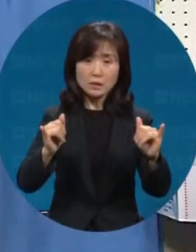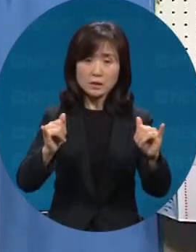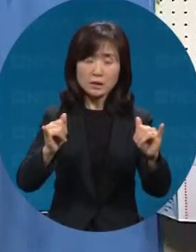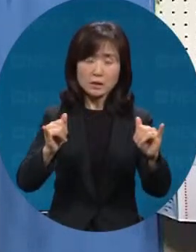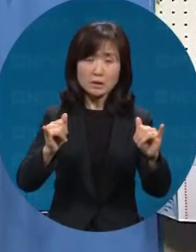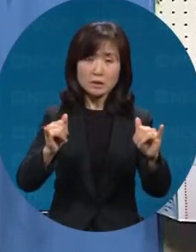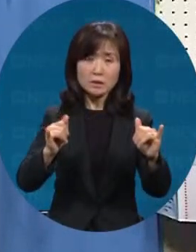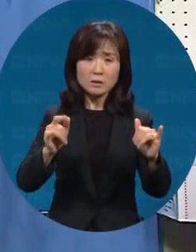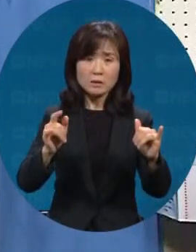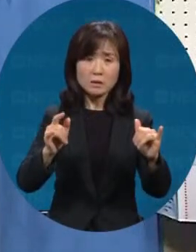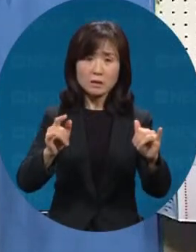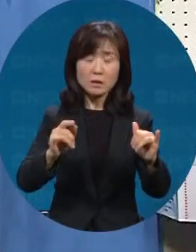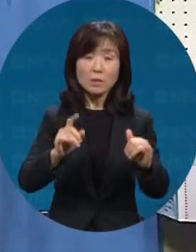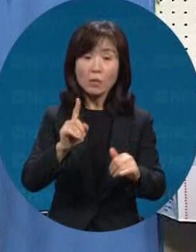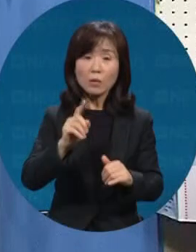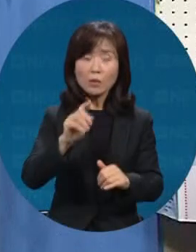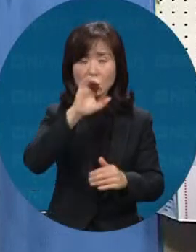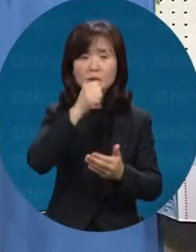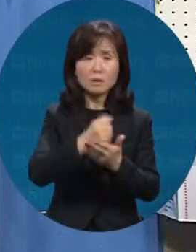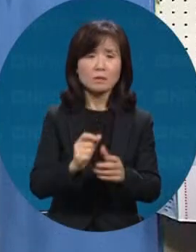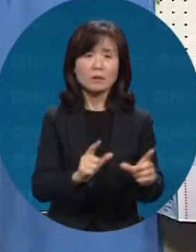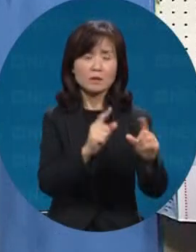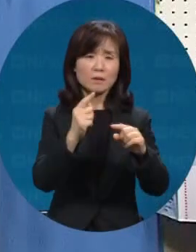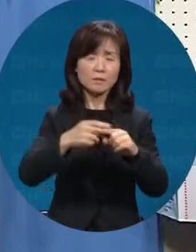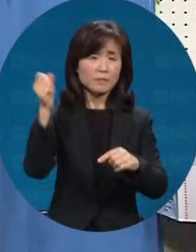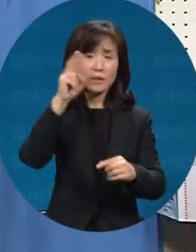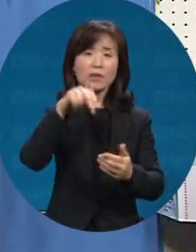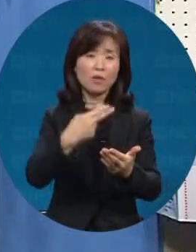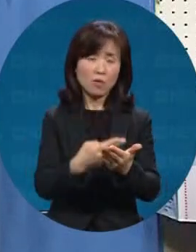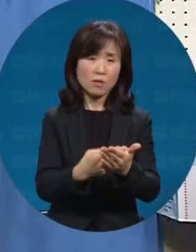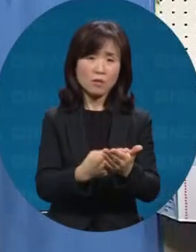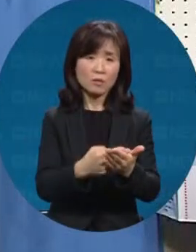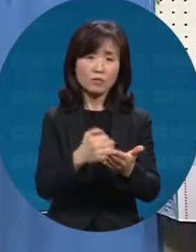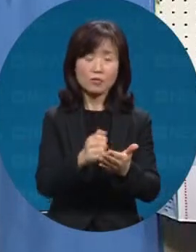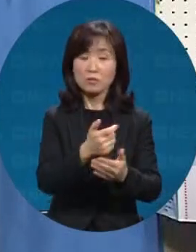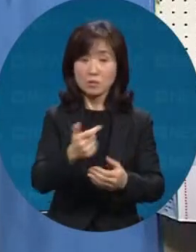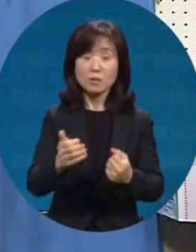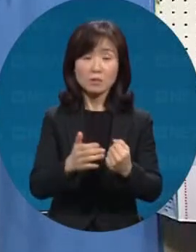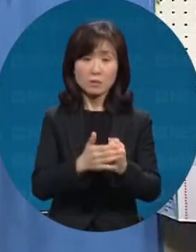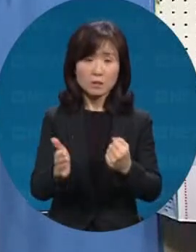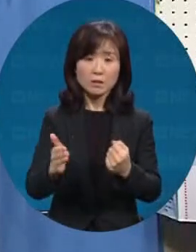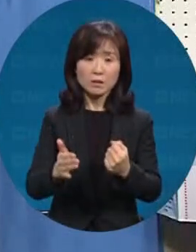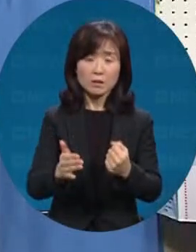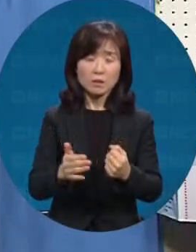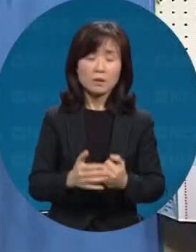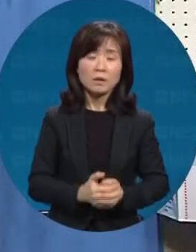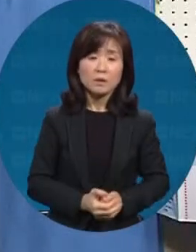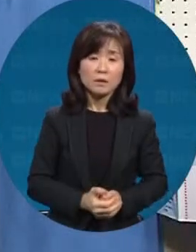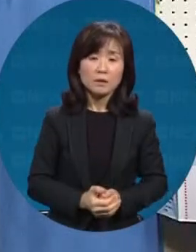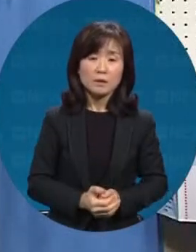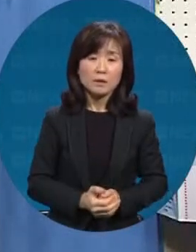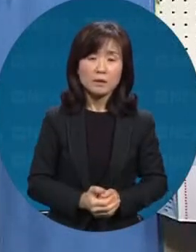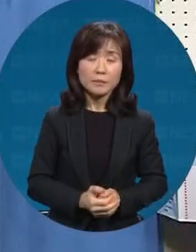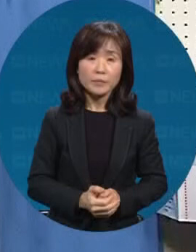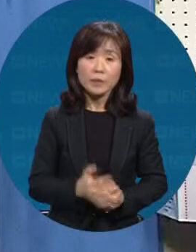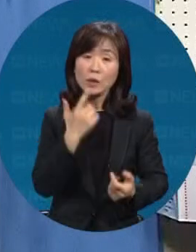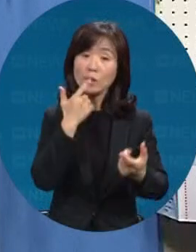생활을 하시다 갑자기 쓰러지는 분들이 더 많습니다. 그러니까 이런 분들이 아주 어떻게 보면